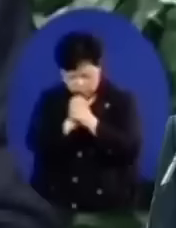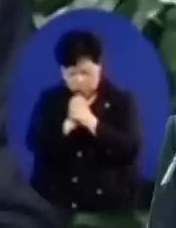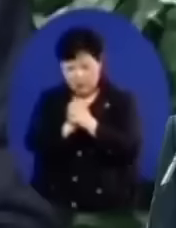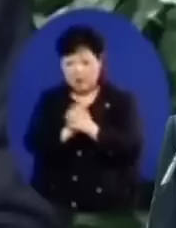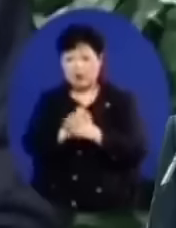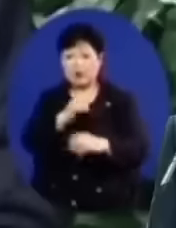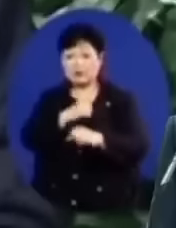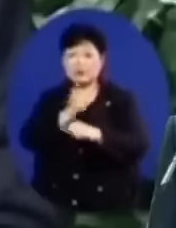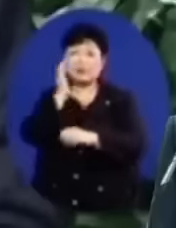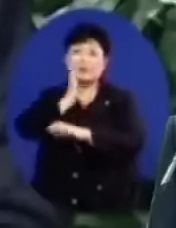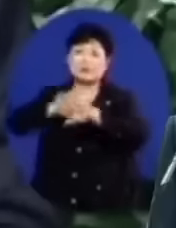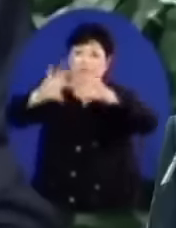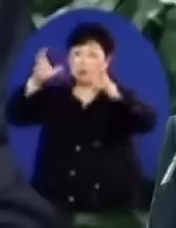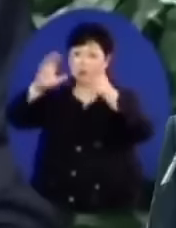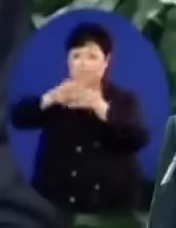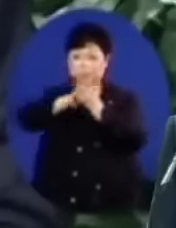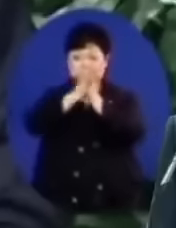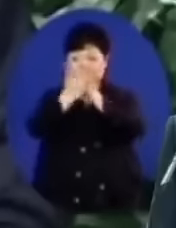천국으로 변했다.